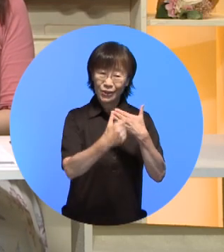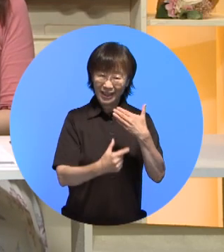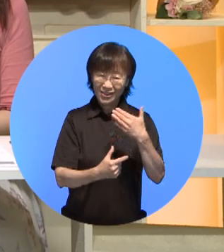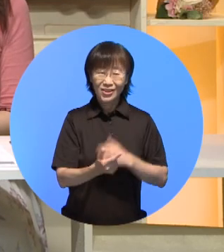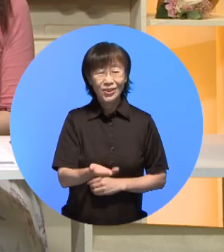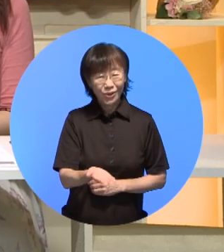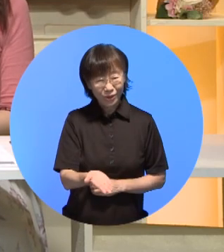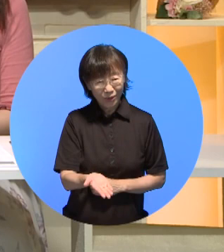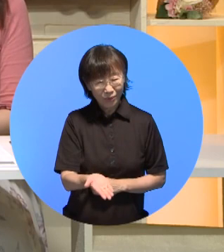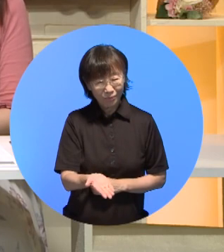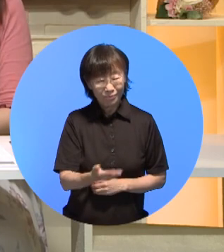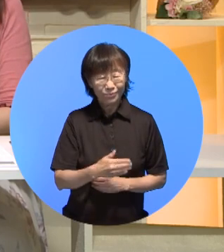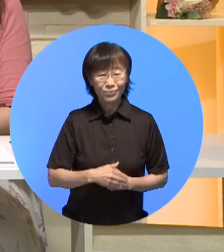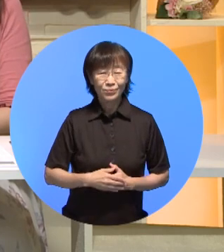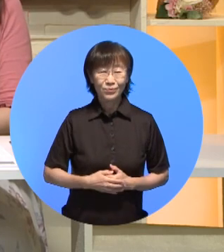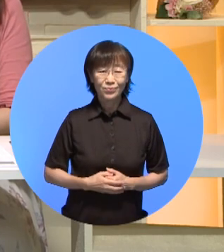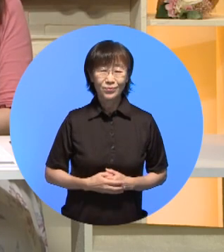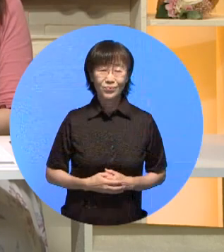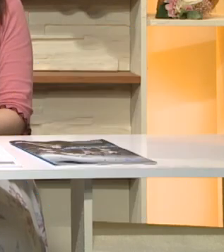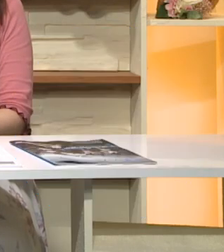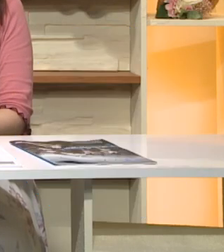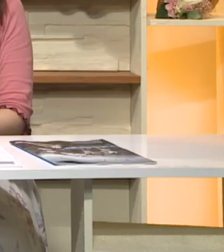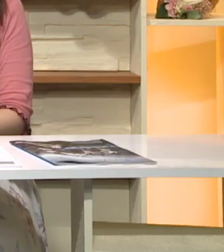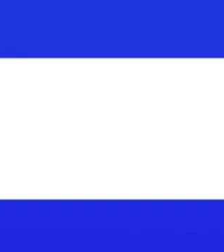紹介する杉田のトピックス